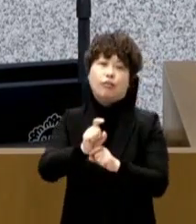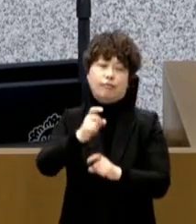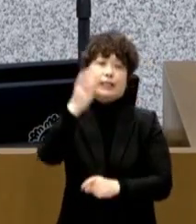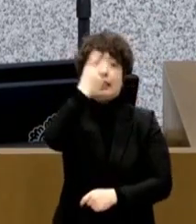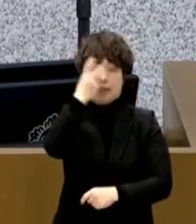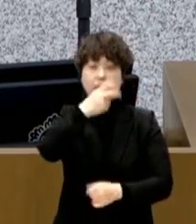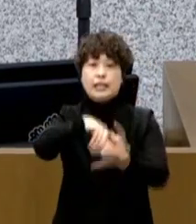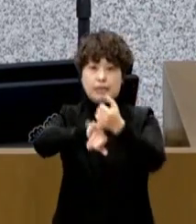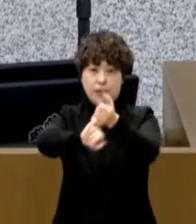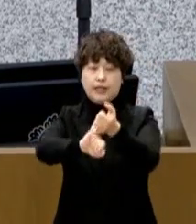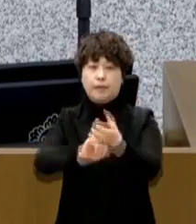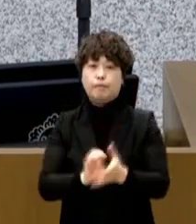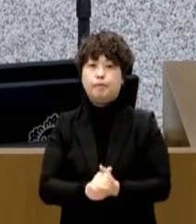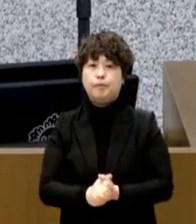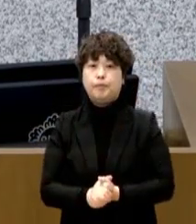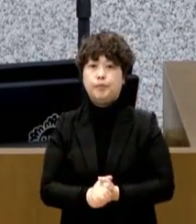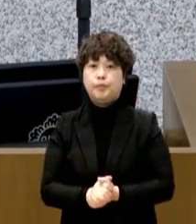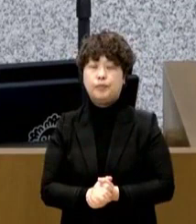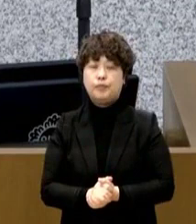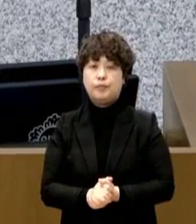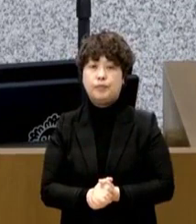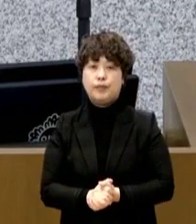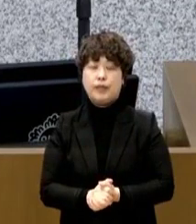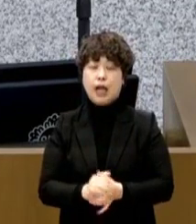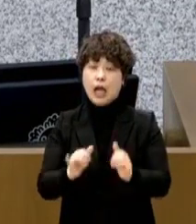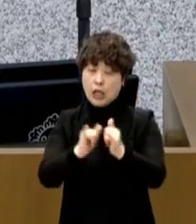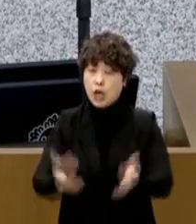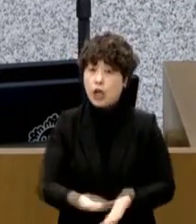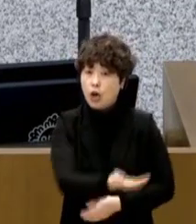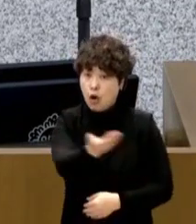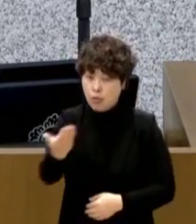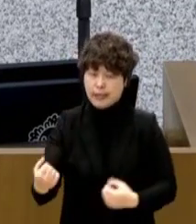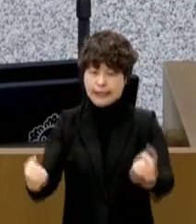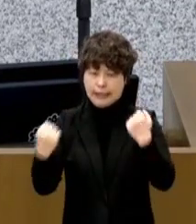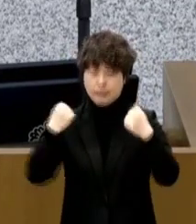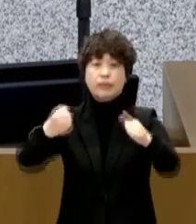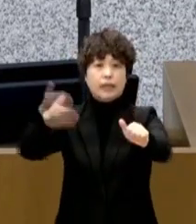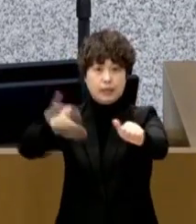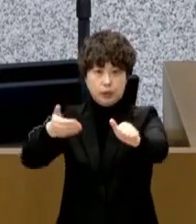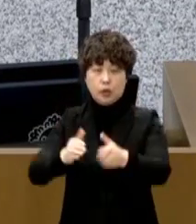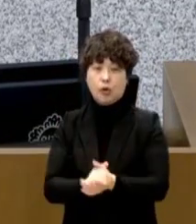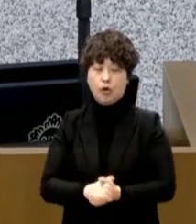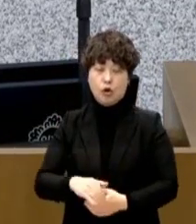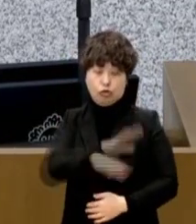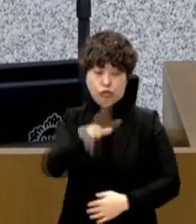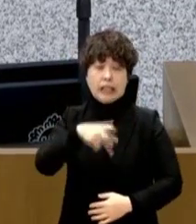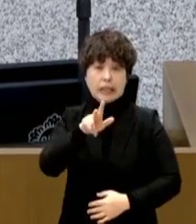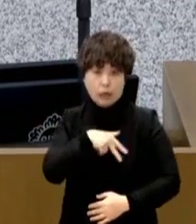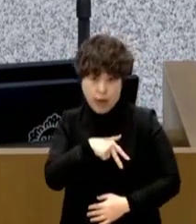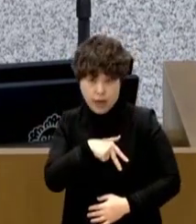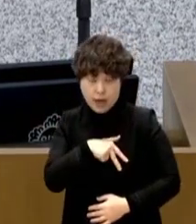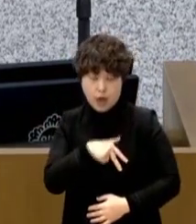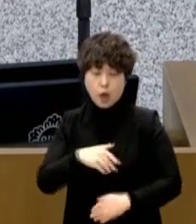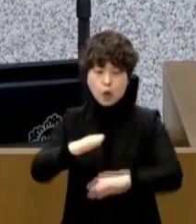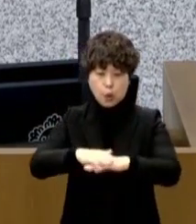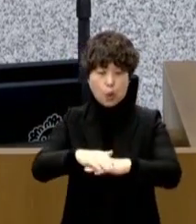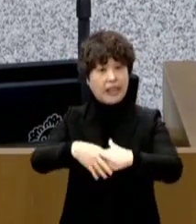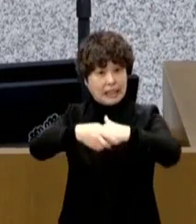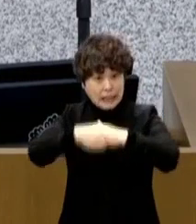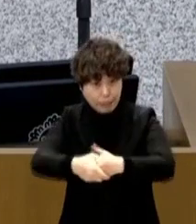살피겠습니다. 존경하는 도민 여러분, 힘내십시오. 경기도의회가 손을